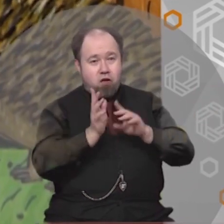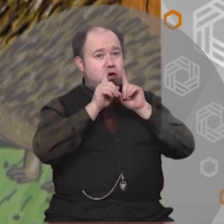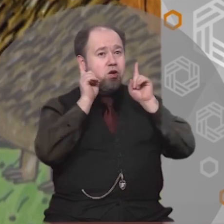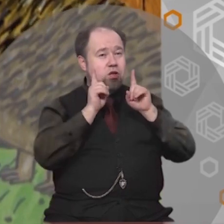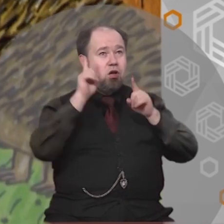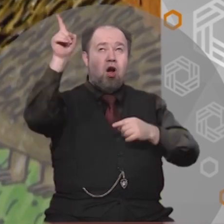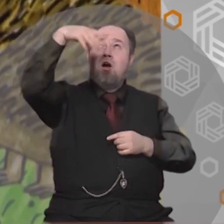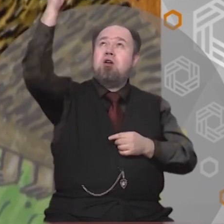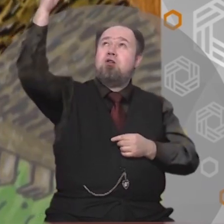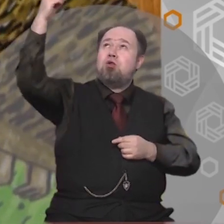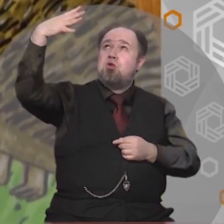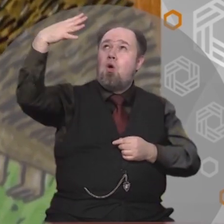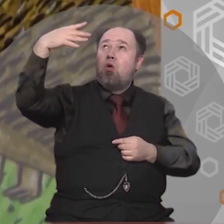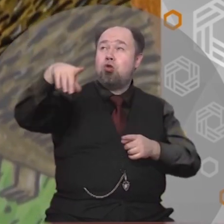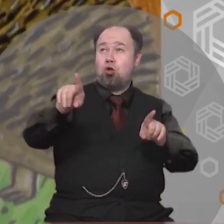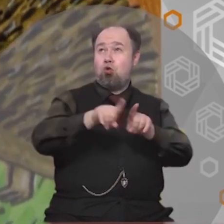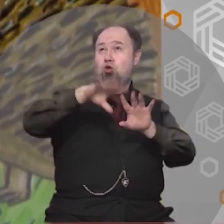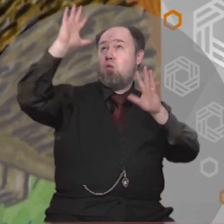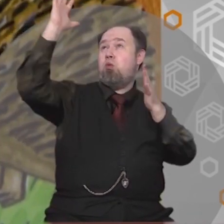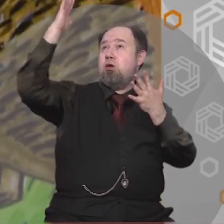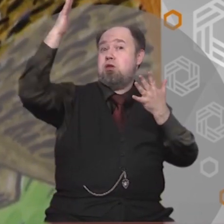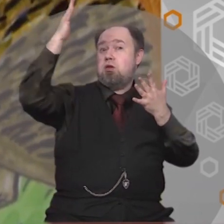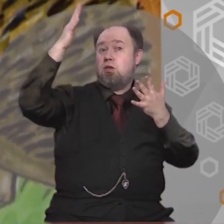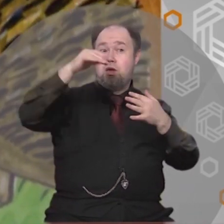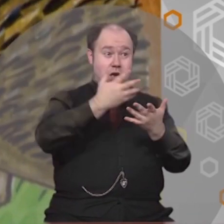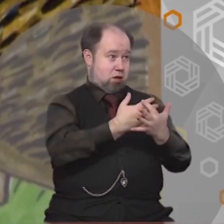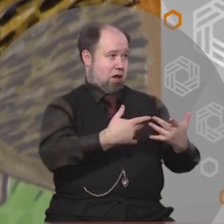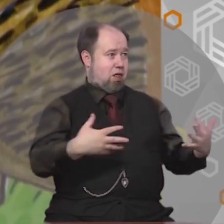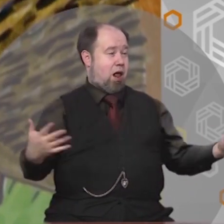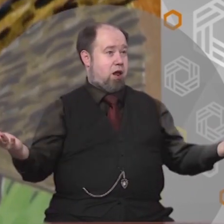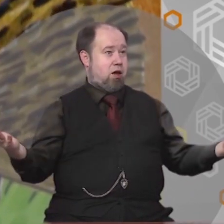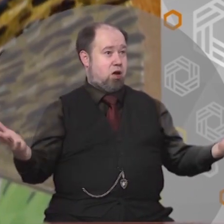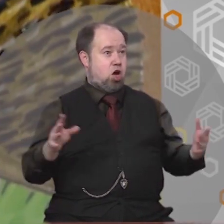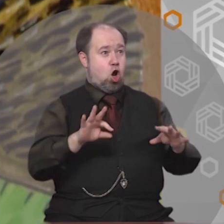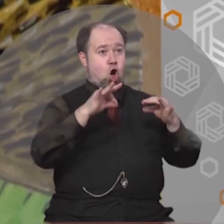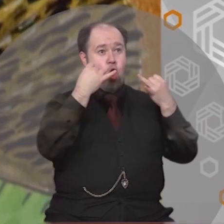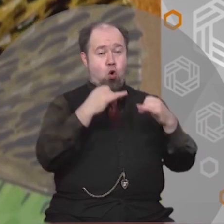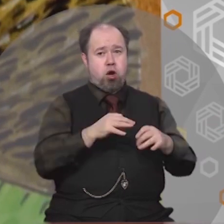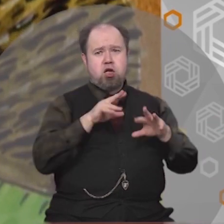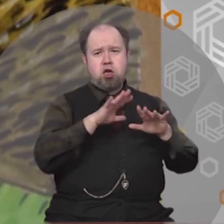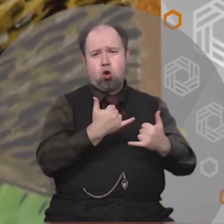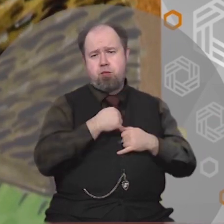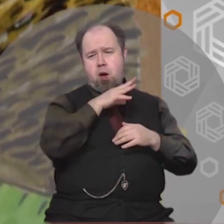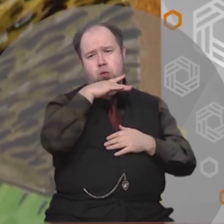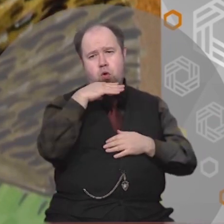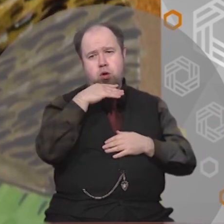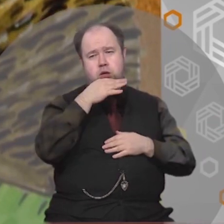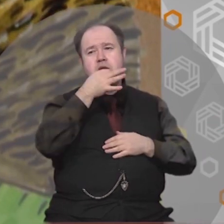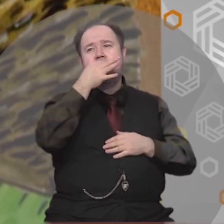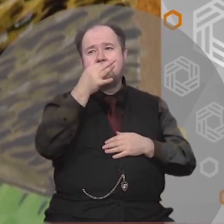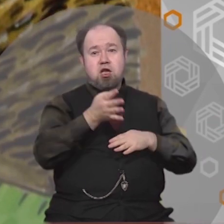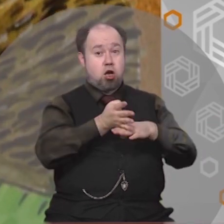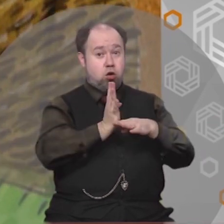зеленеет, солнышко вон тоже блестит, ну и так далее. Ой, дел у меня много,